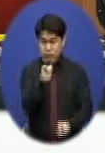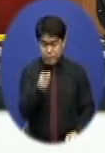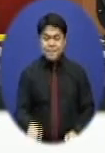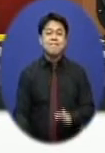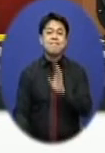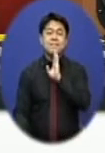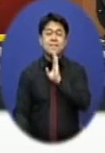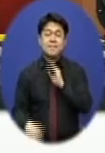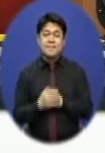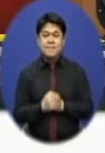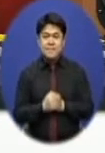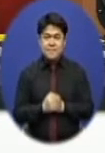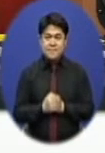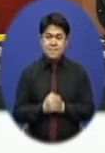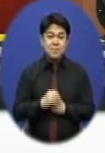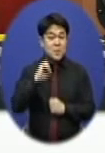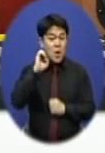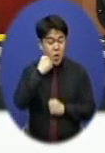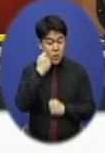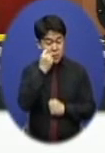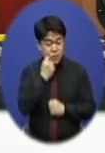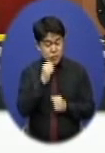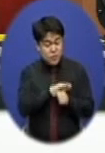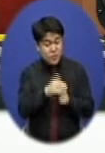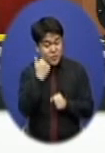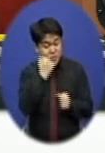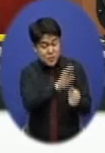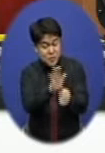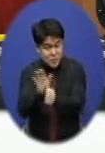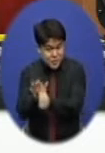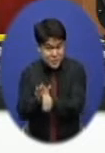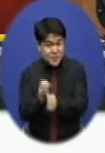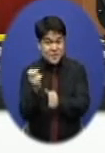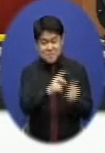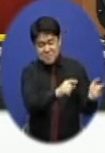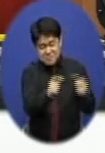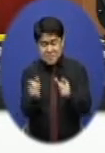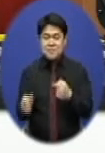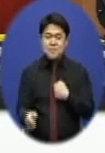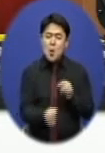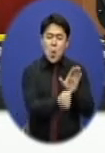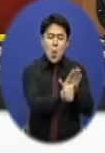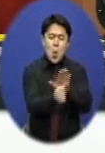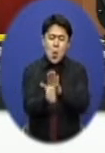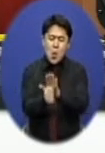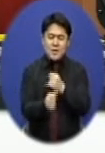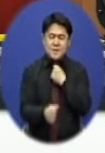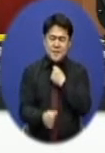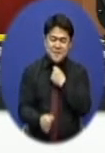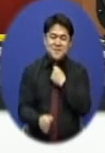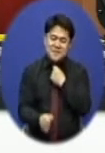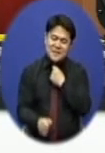여러 전 부르 이웃돕기 소외된 그 가족 네. 등을 조금씩이라도 도움이